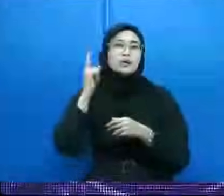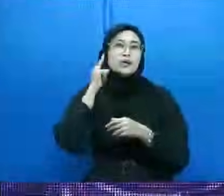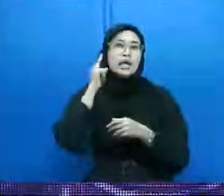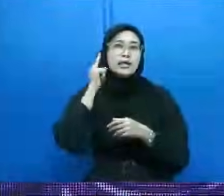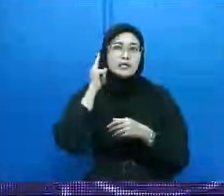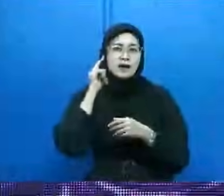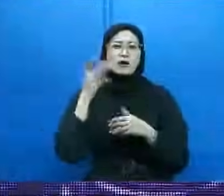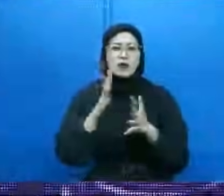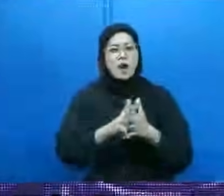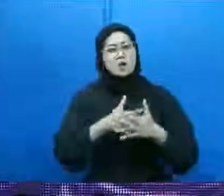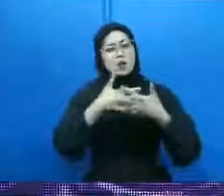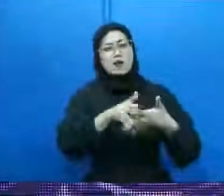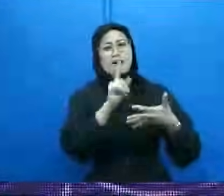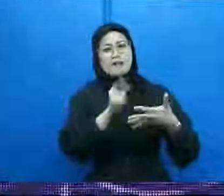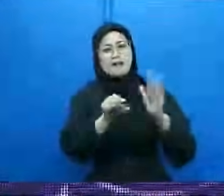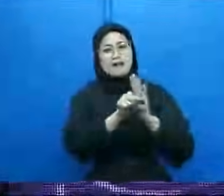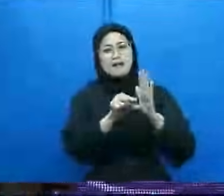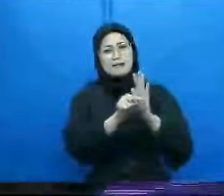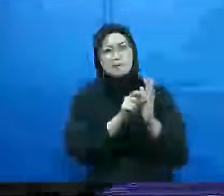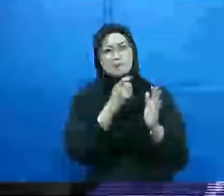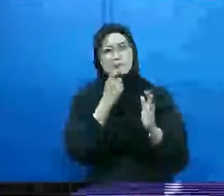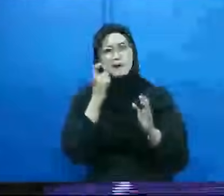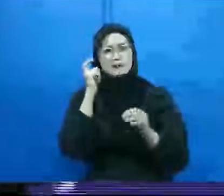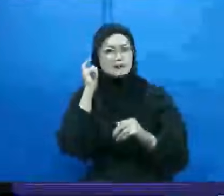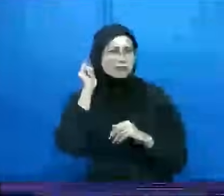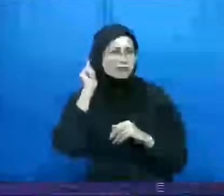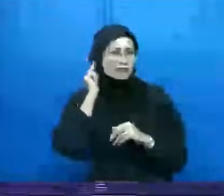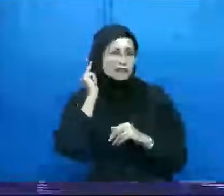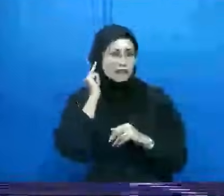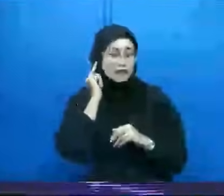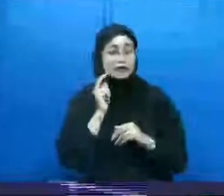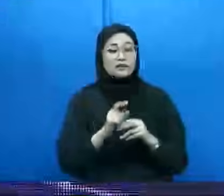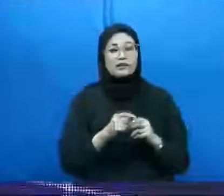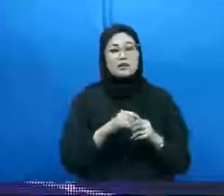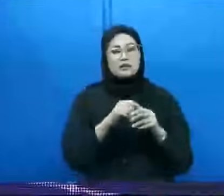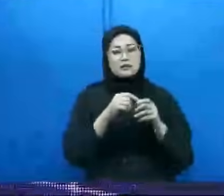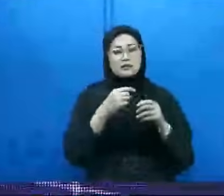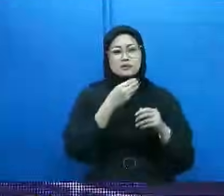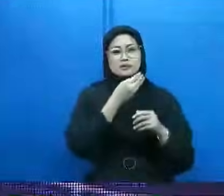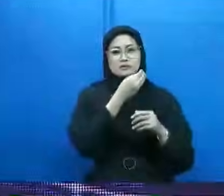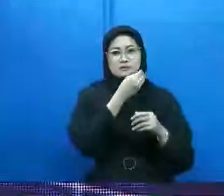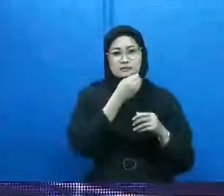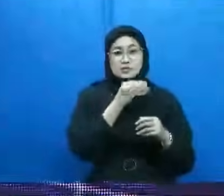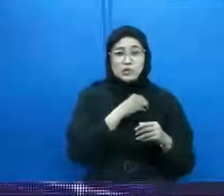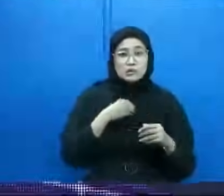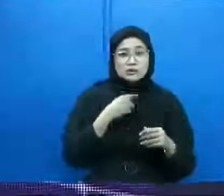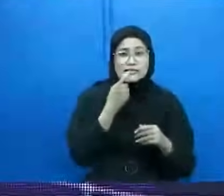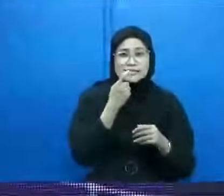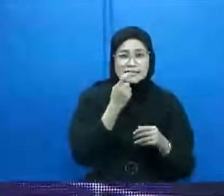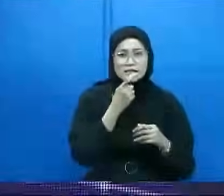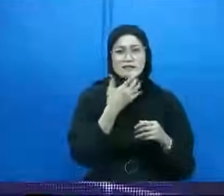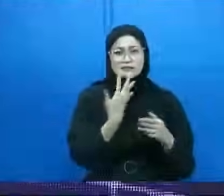dalam Al-Quran. Yang dokter gigi, keluarkan ayat-ayat lisan, ayat-ayat gigi dalam Al-Quran. Ada. Itu yang kita